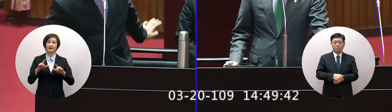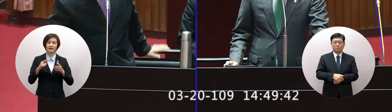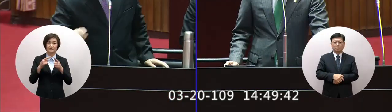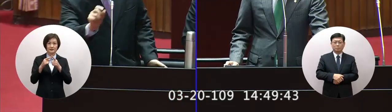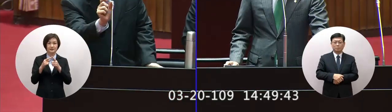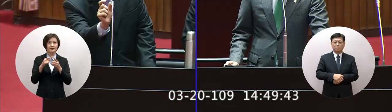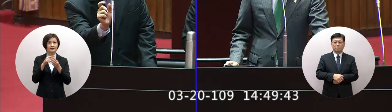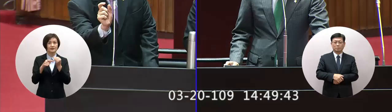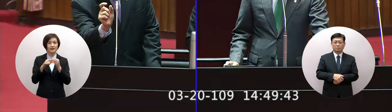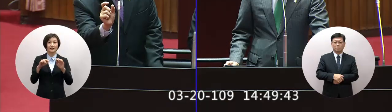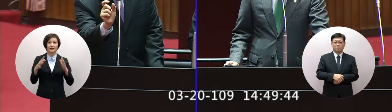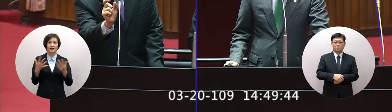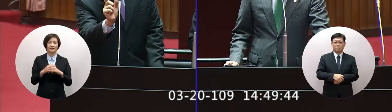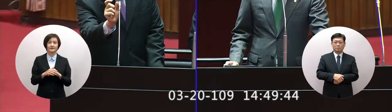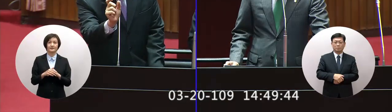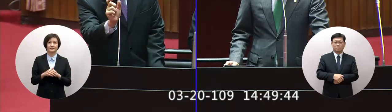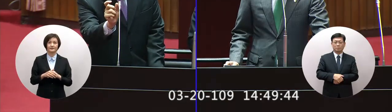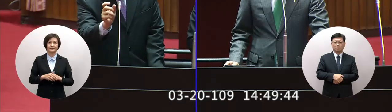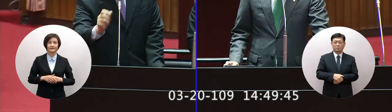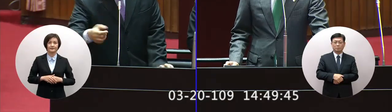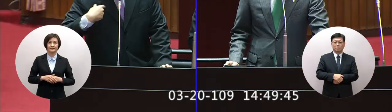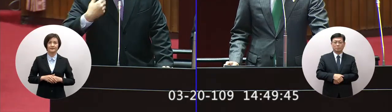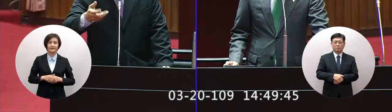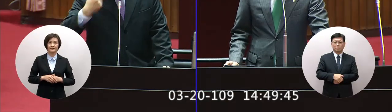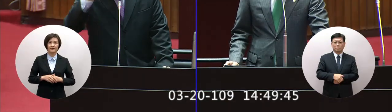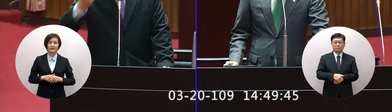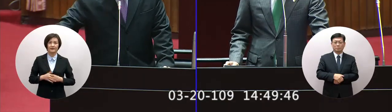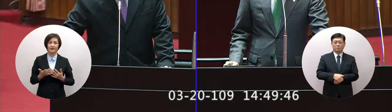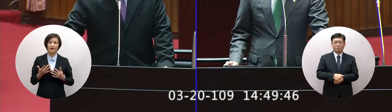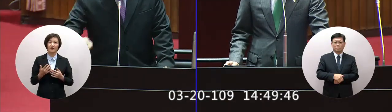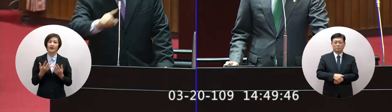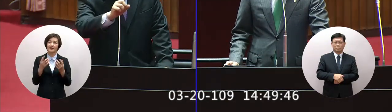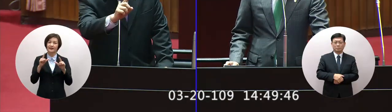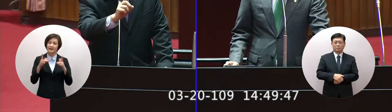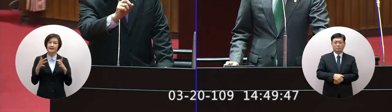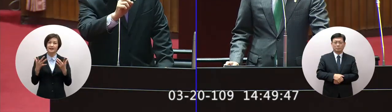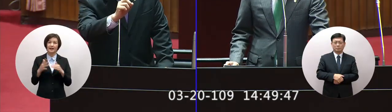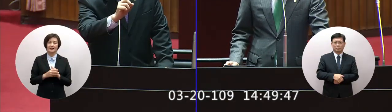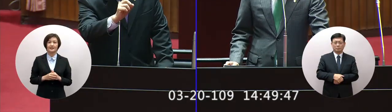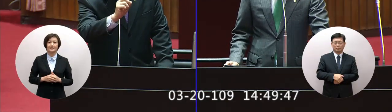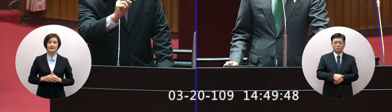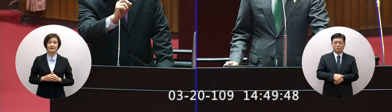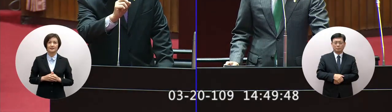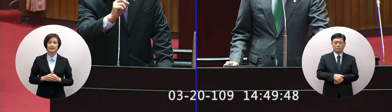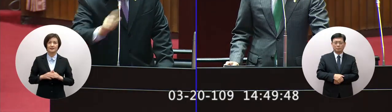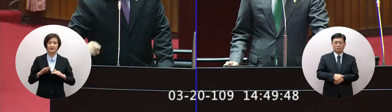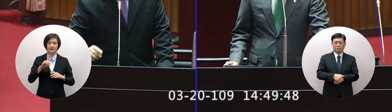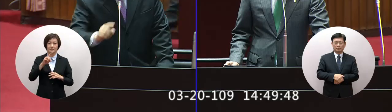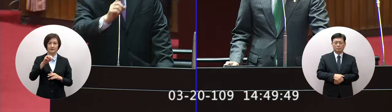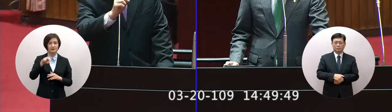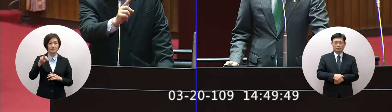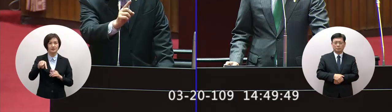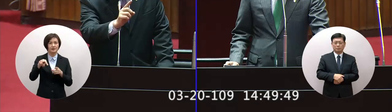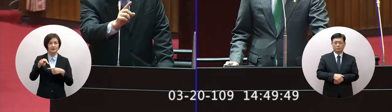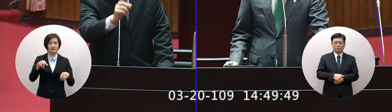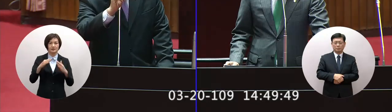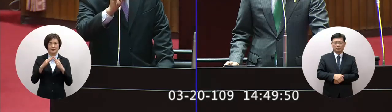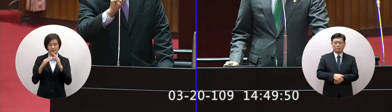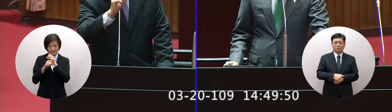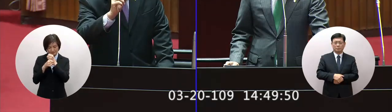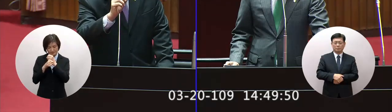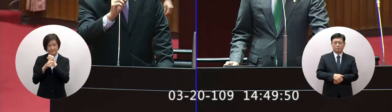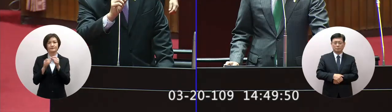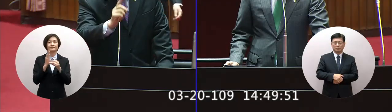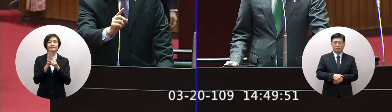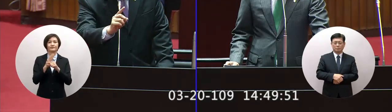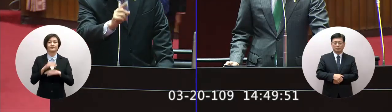然后面的小那个尾数我就记不，但是大概现在有12000多个人在居家检疫，